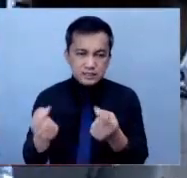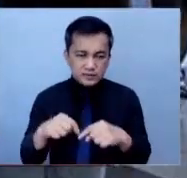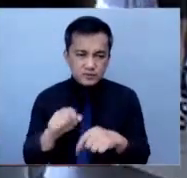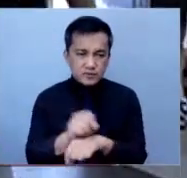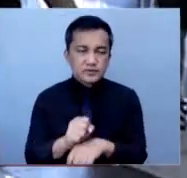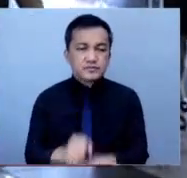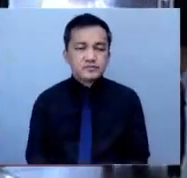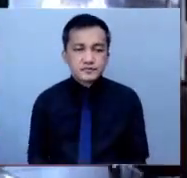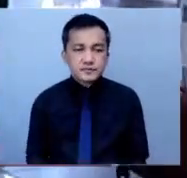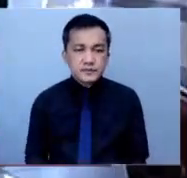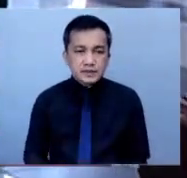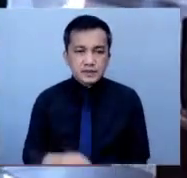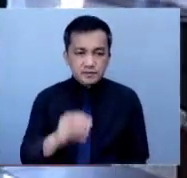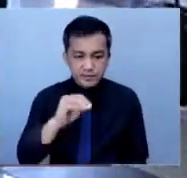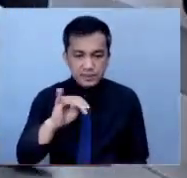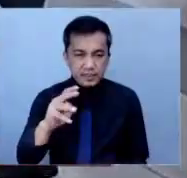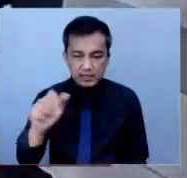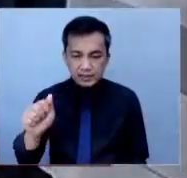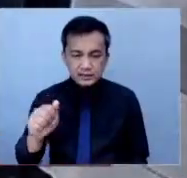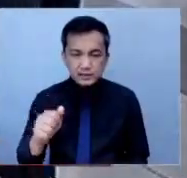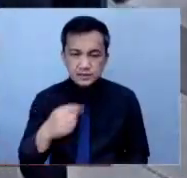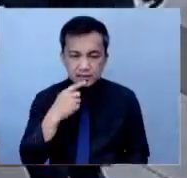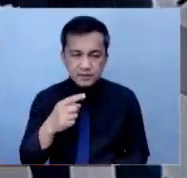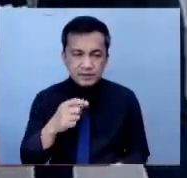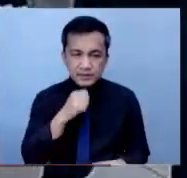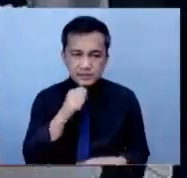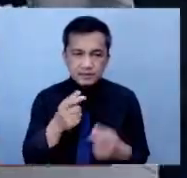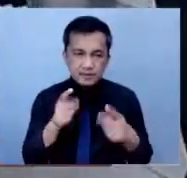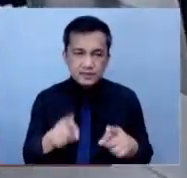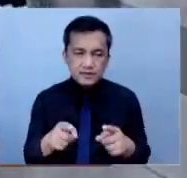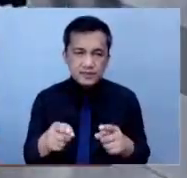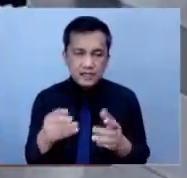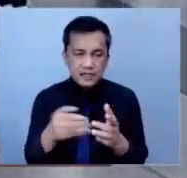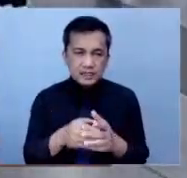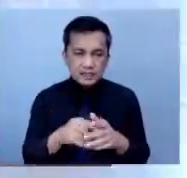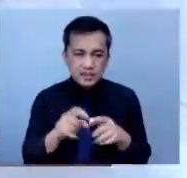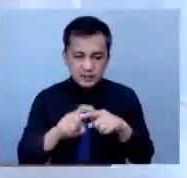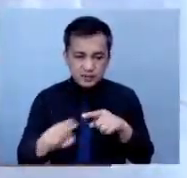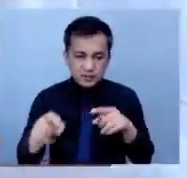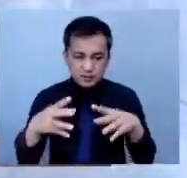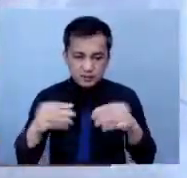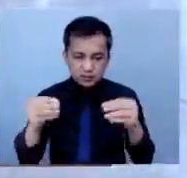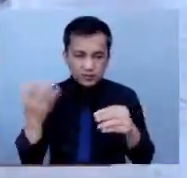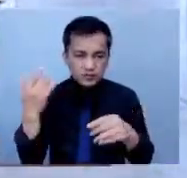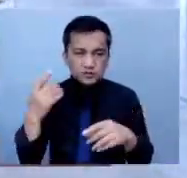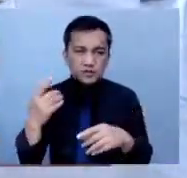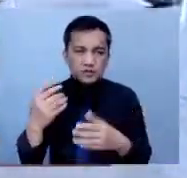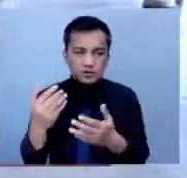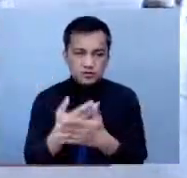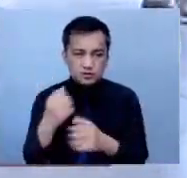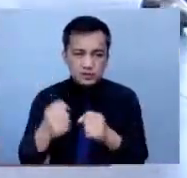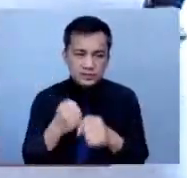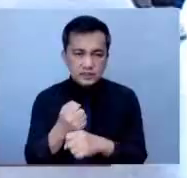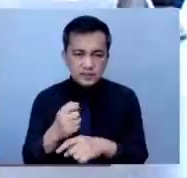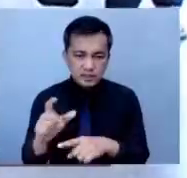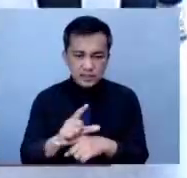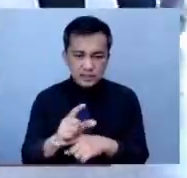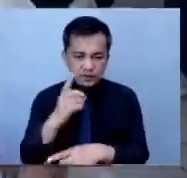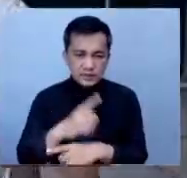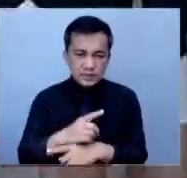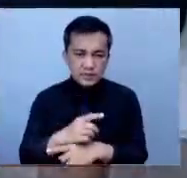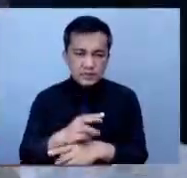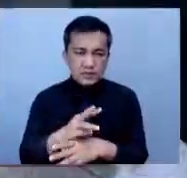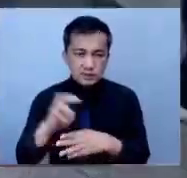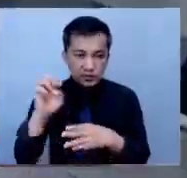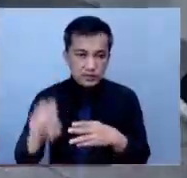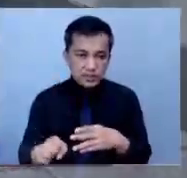Siniguro rin ng MIA na hindi mauulit ang nangyaring power outage noong bagong taon at Labor Day long weekend kung saan libo-libong pasahero